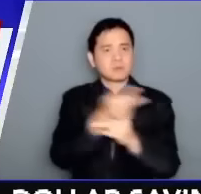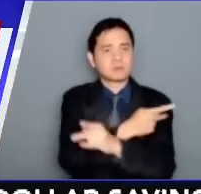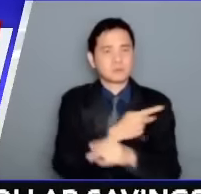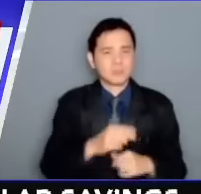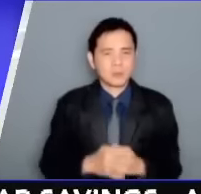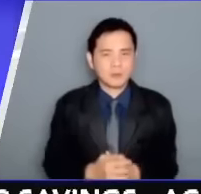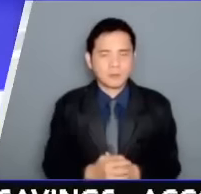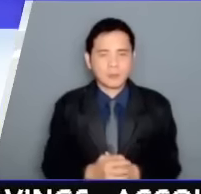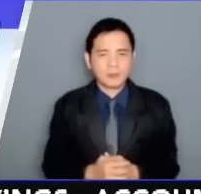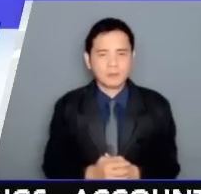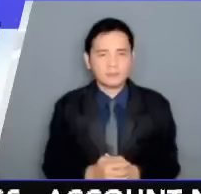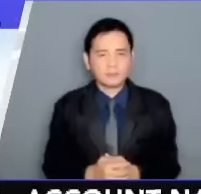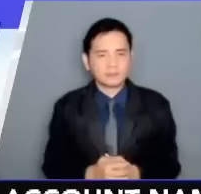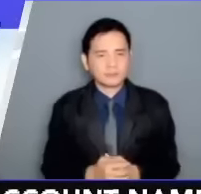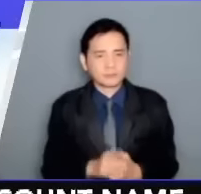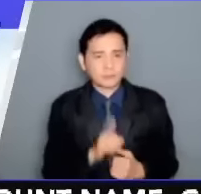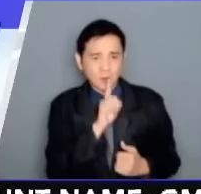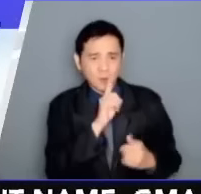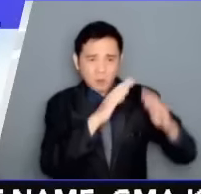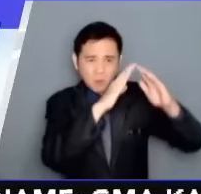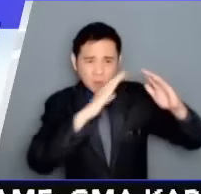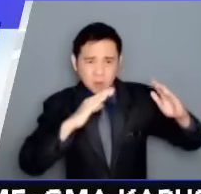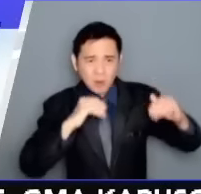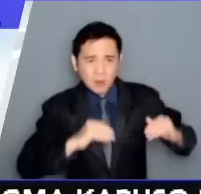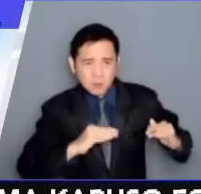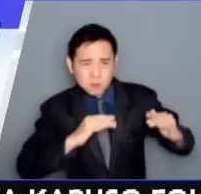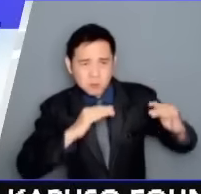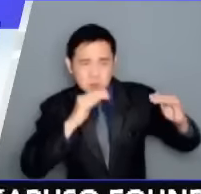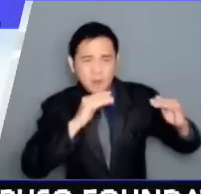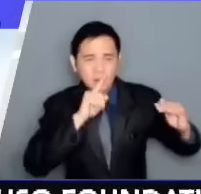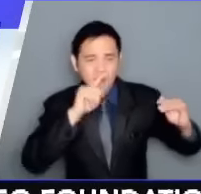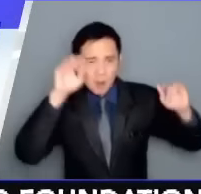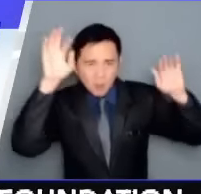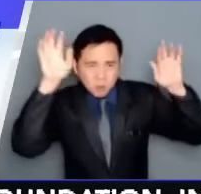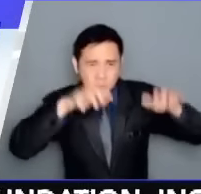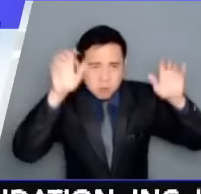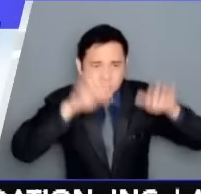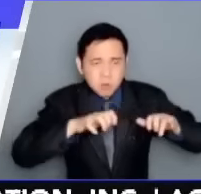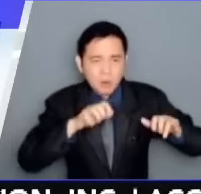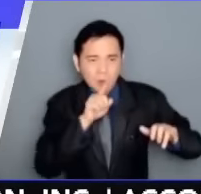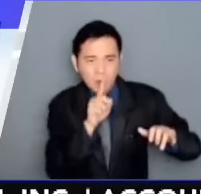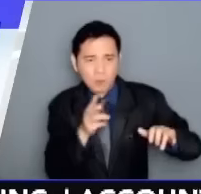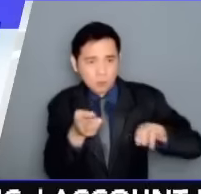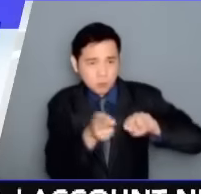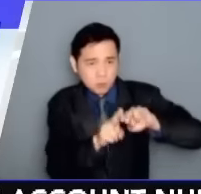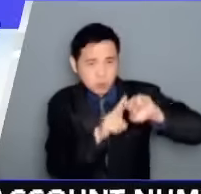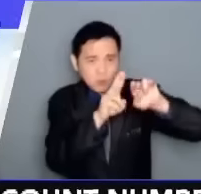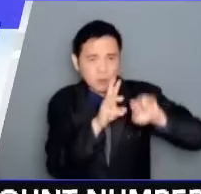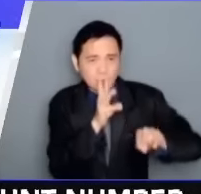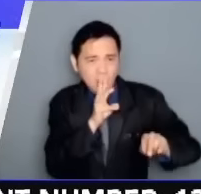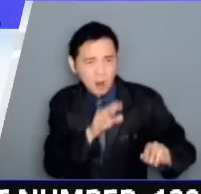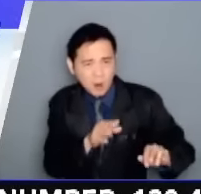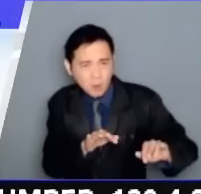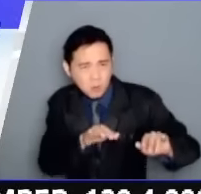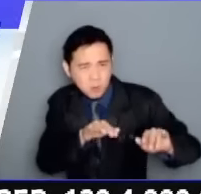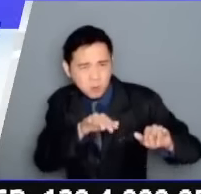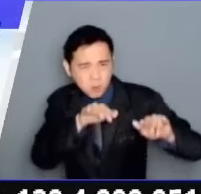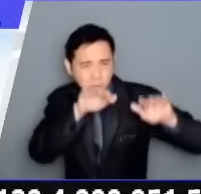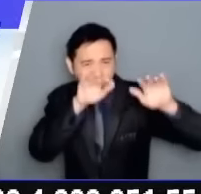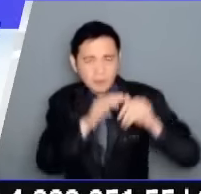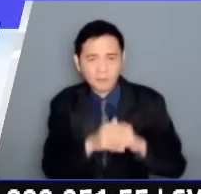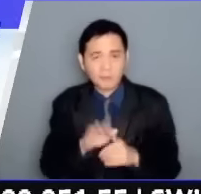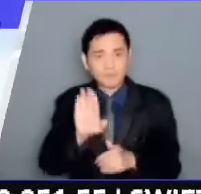pagka bumuhos na naman yung malakas na ulan yun na naman aangat angat na naman yung tubig basa at napuno ng putik ang kanilang mga gamit